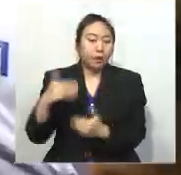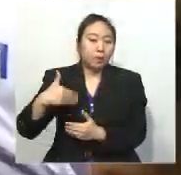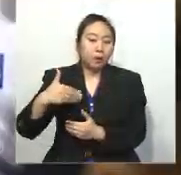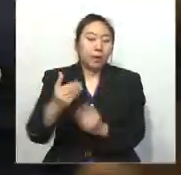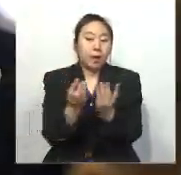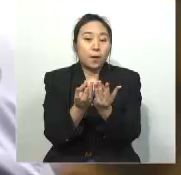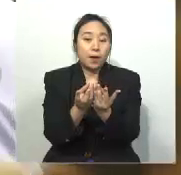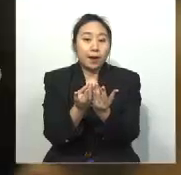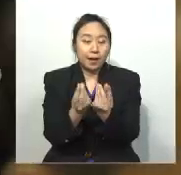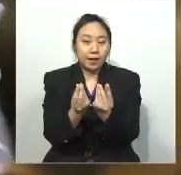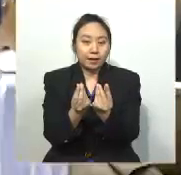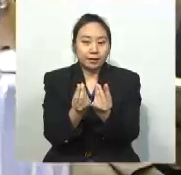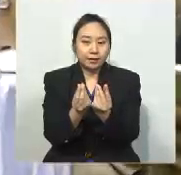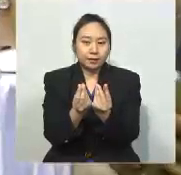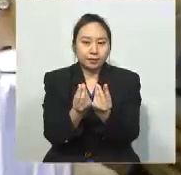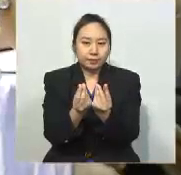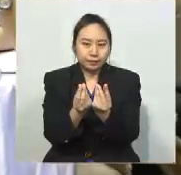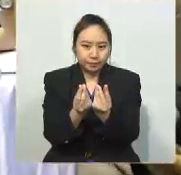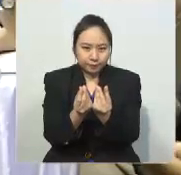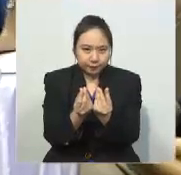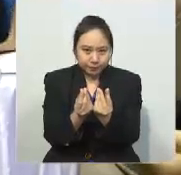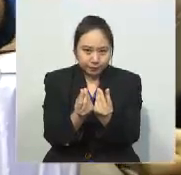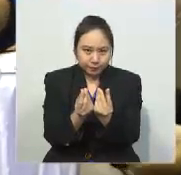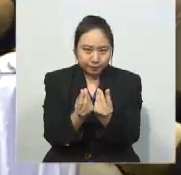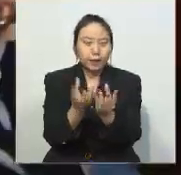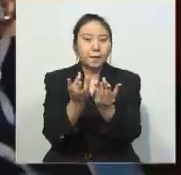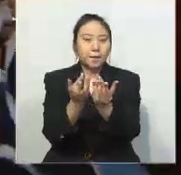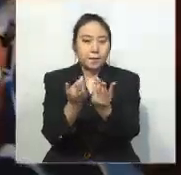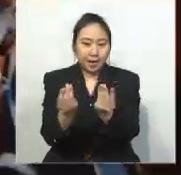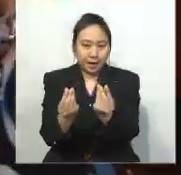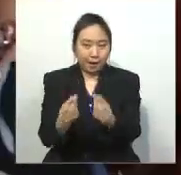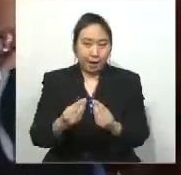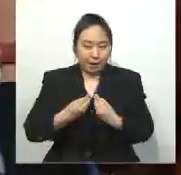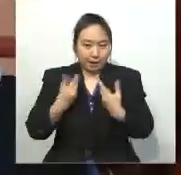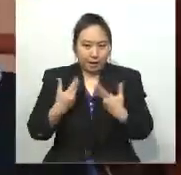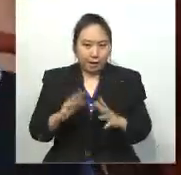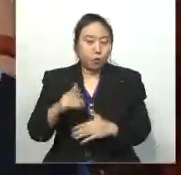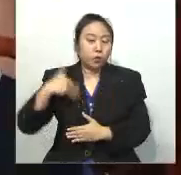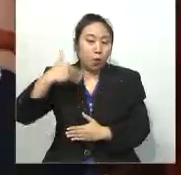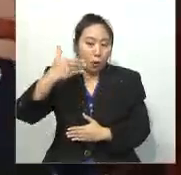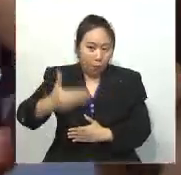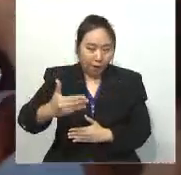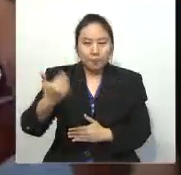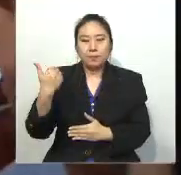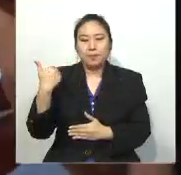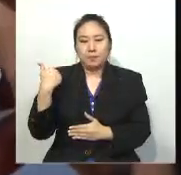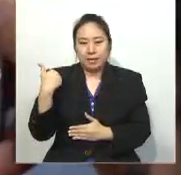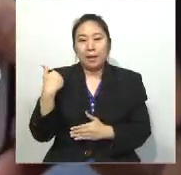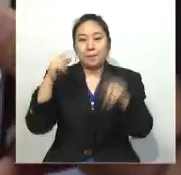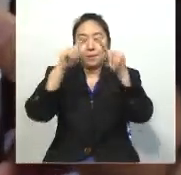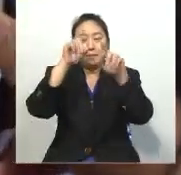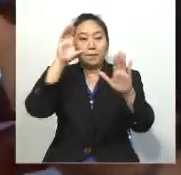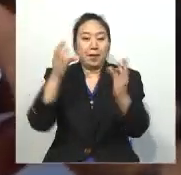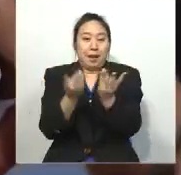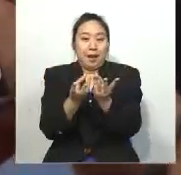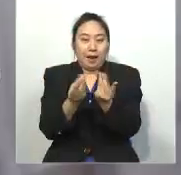ายเลขซึ่งหลังจากที่ได้หมายเลขผู้สมัครแล้วนะคะผู้สมัครแต่ละเขตแต่ละพรรคได้มีการติดหมายเลขประจ